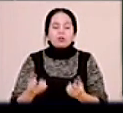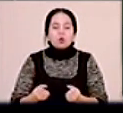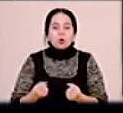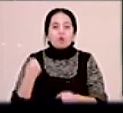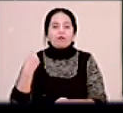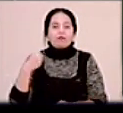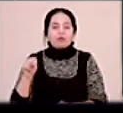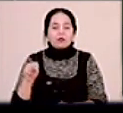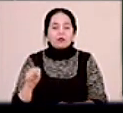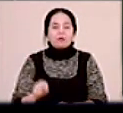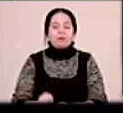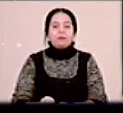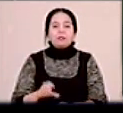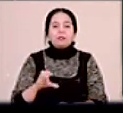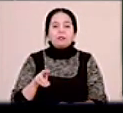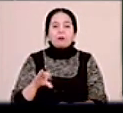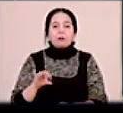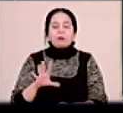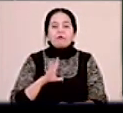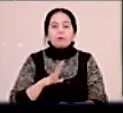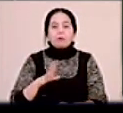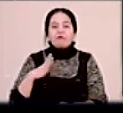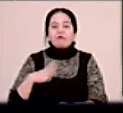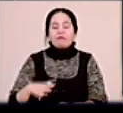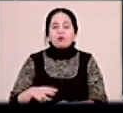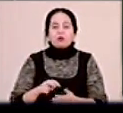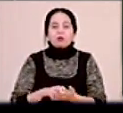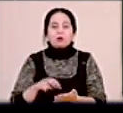повстанцами. Спитамен вынужден был